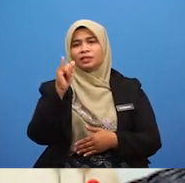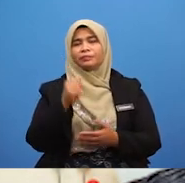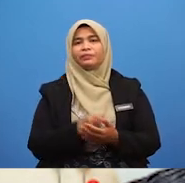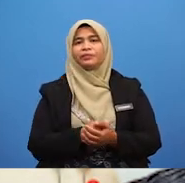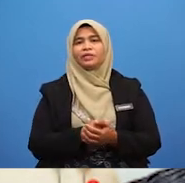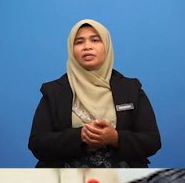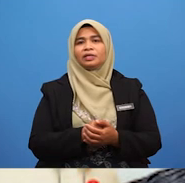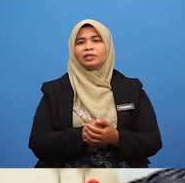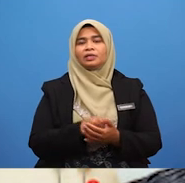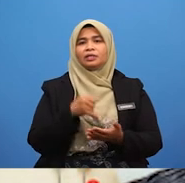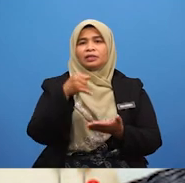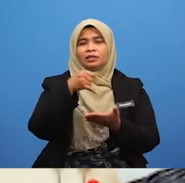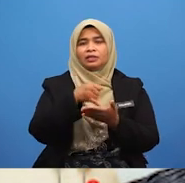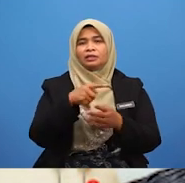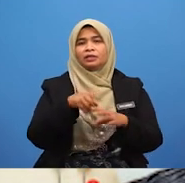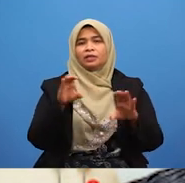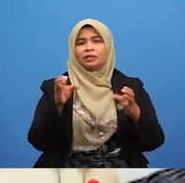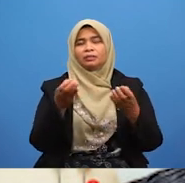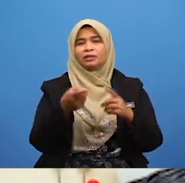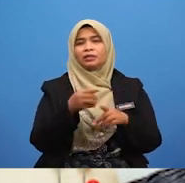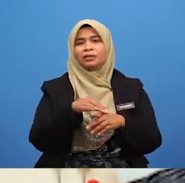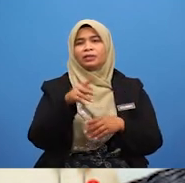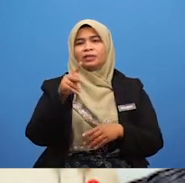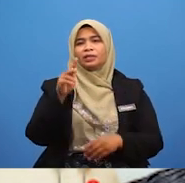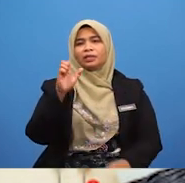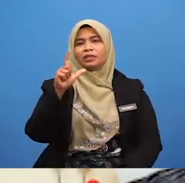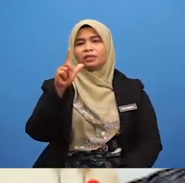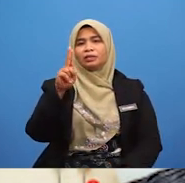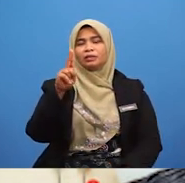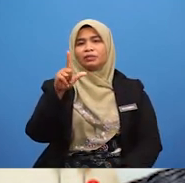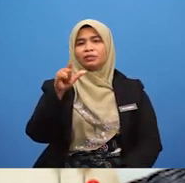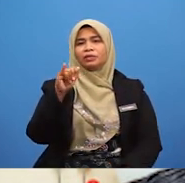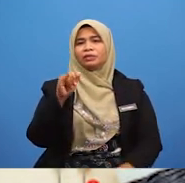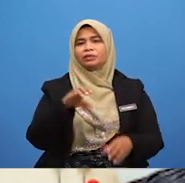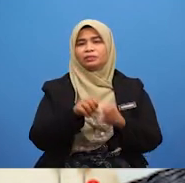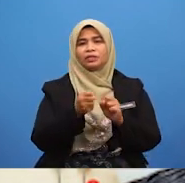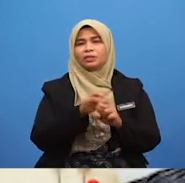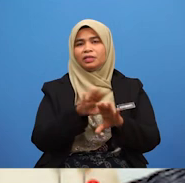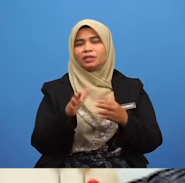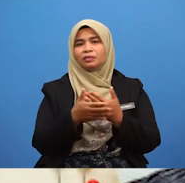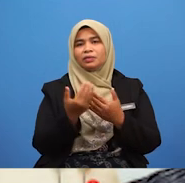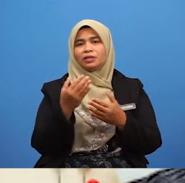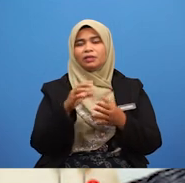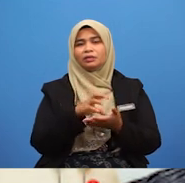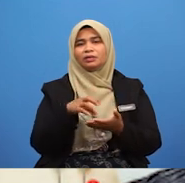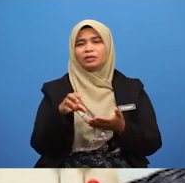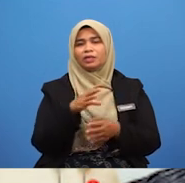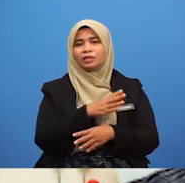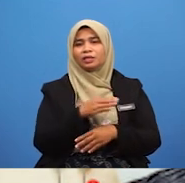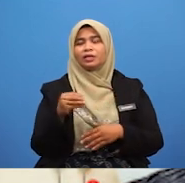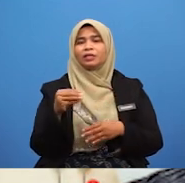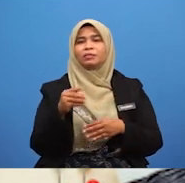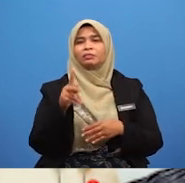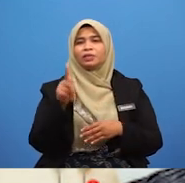Jarum peniti diperbuat daripada keluli berkilat supaya tidak mudah berkarat dan perlu dipilih